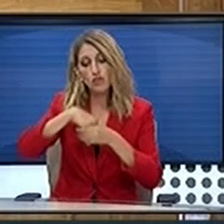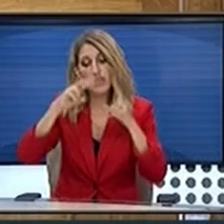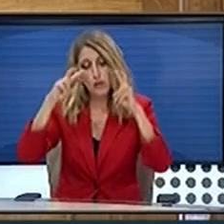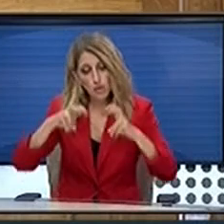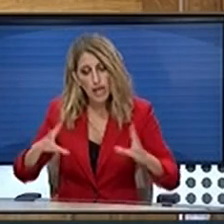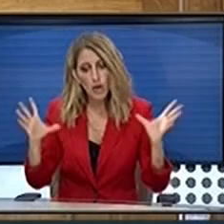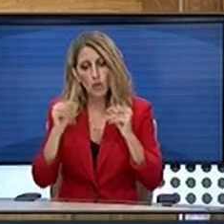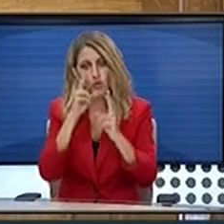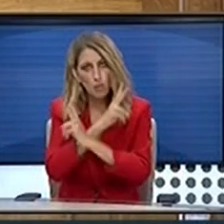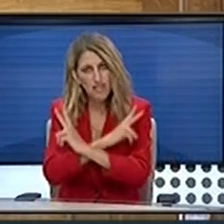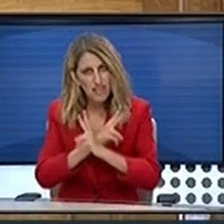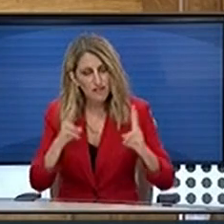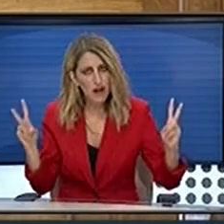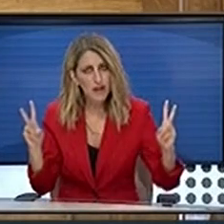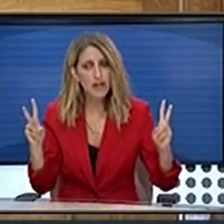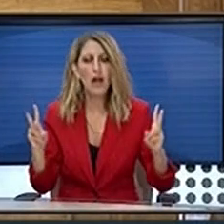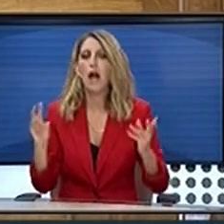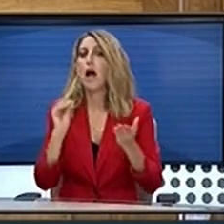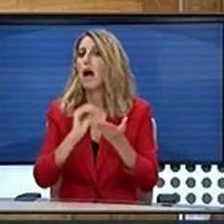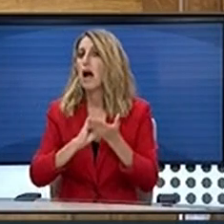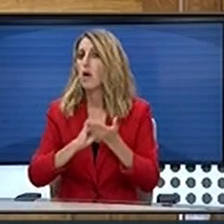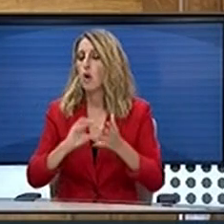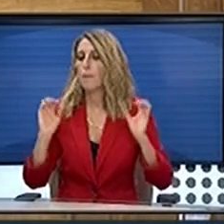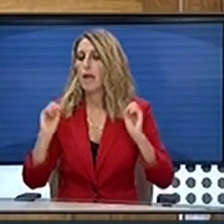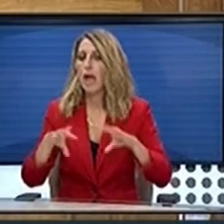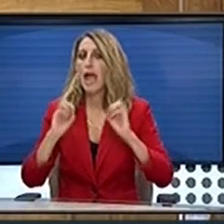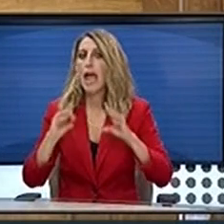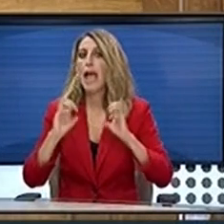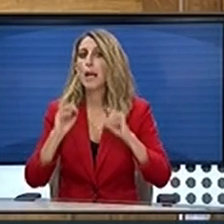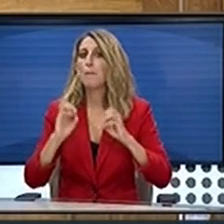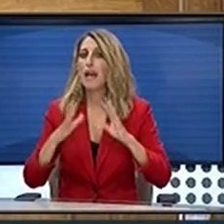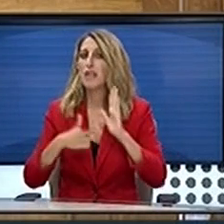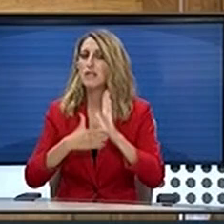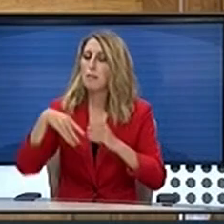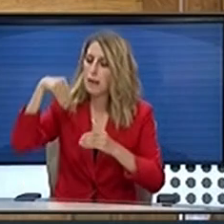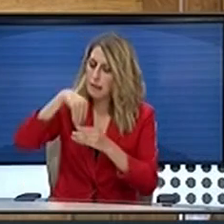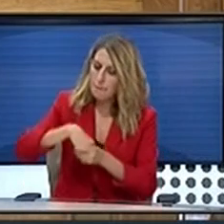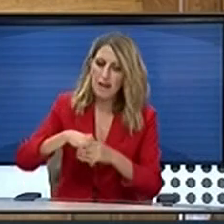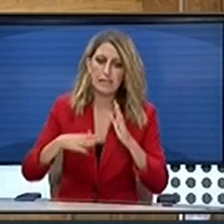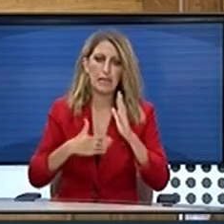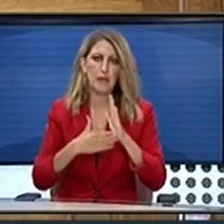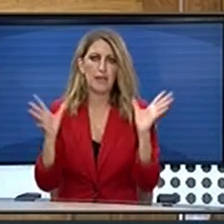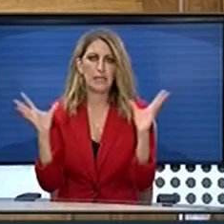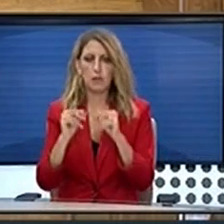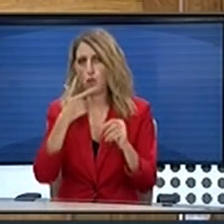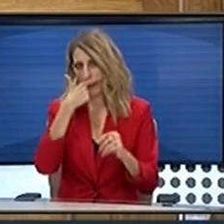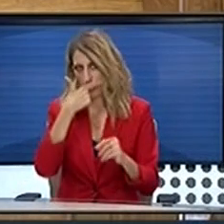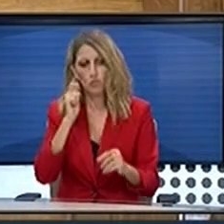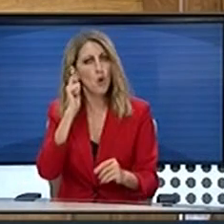της εξωστρέφειας, όσο και της εκπαίδευσης του ανθρώπινου δυναμικού της Εθνικής Υπηρεσίας Πληροφοριών.